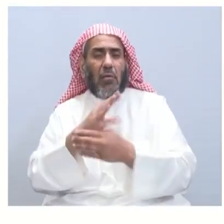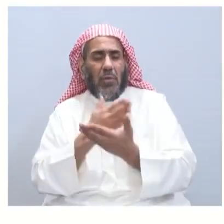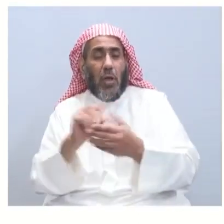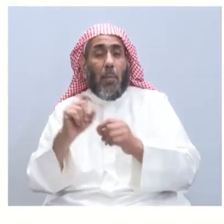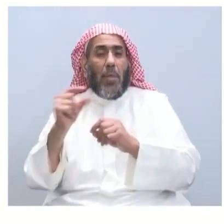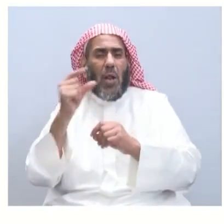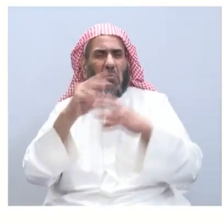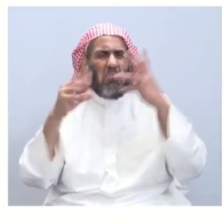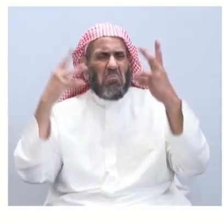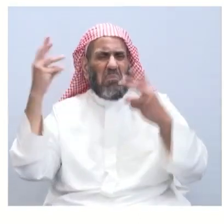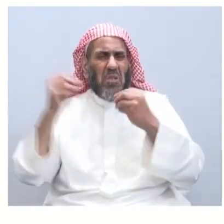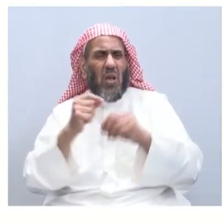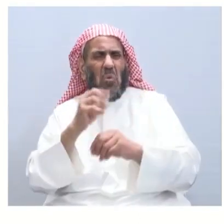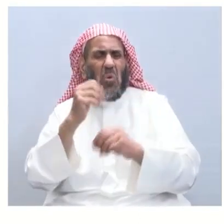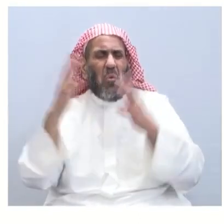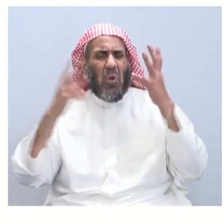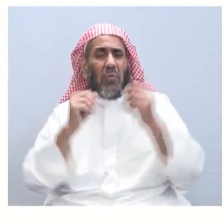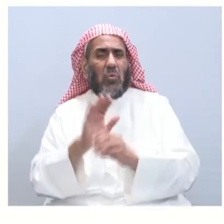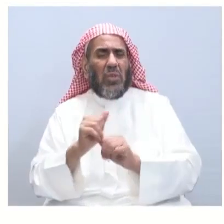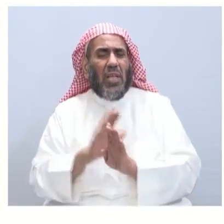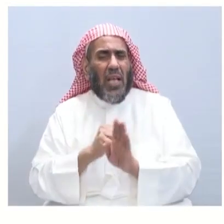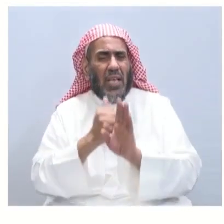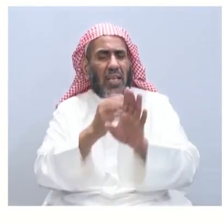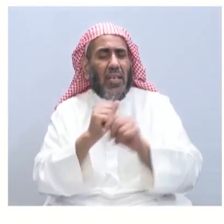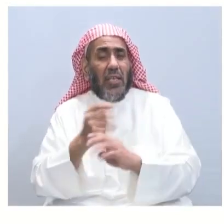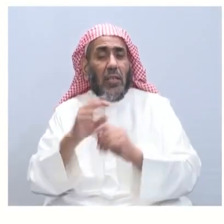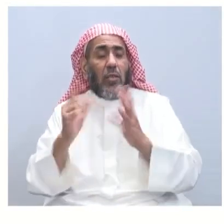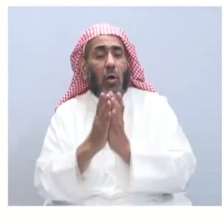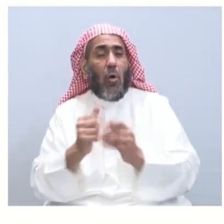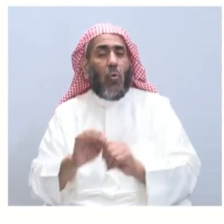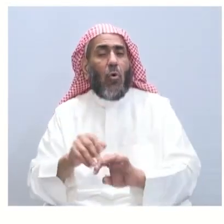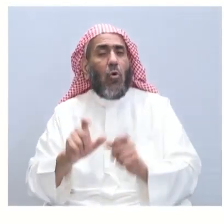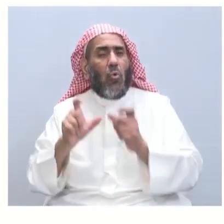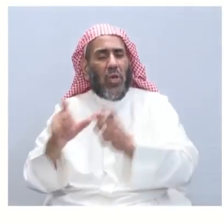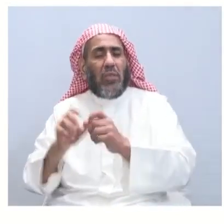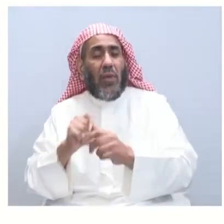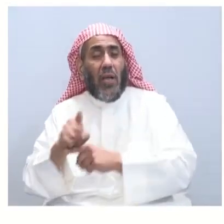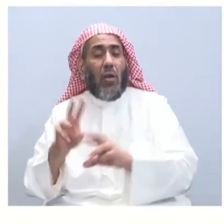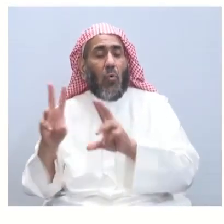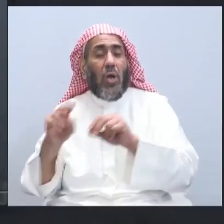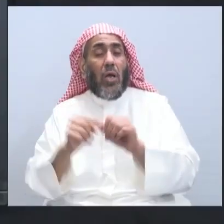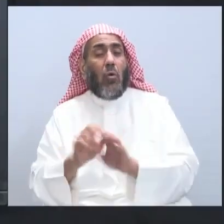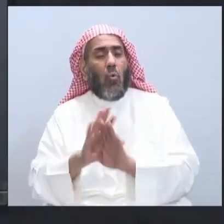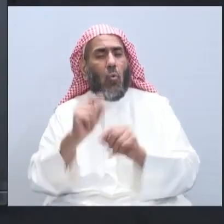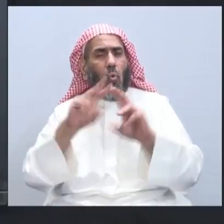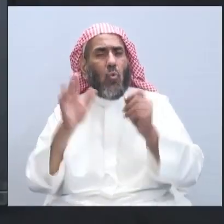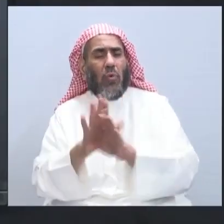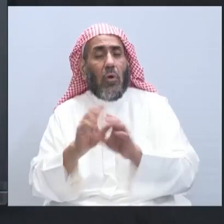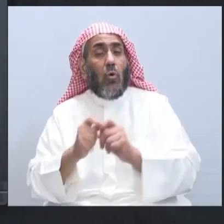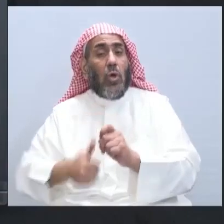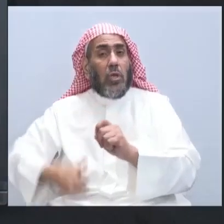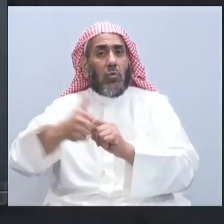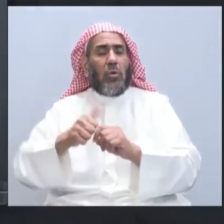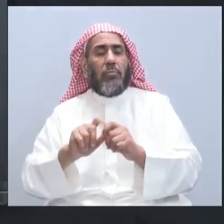البدع والخرافات وايضا تاييد الدعوه والدفاع عنها واصبح ايضا مواكب للدعوه وكانه يعني يدافع عن الدعوه وينصرها